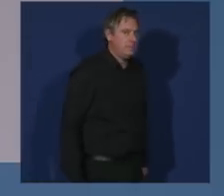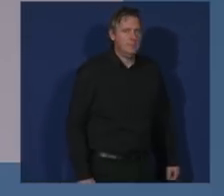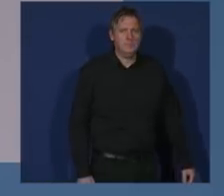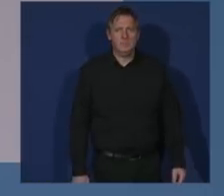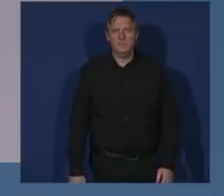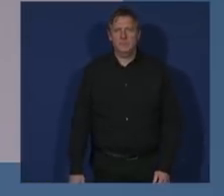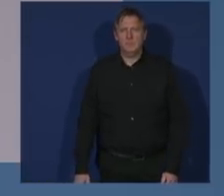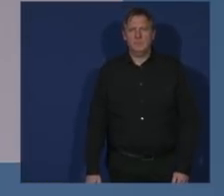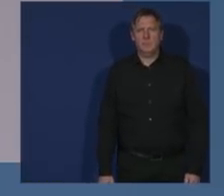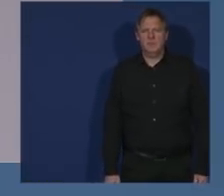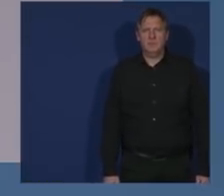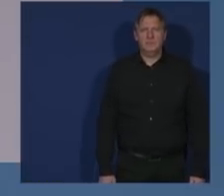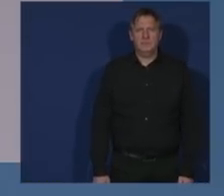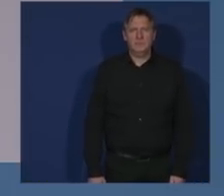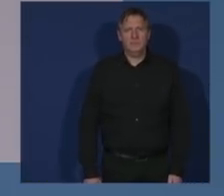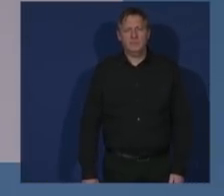Alors,